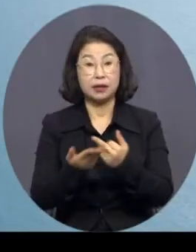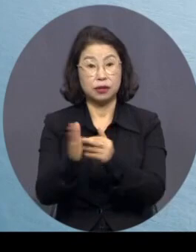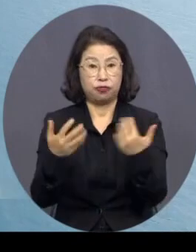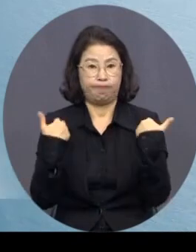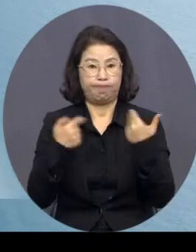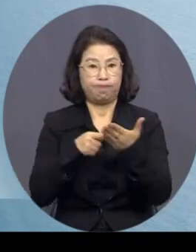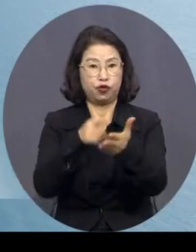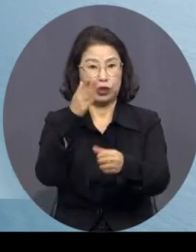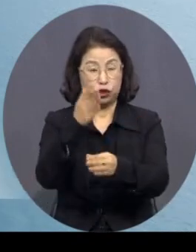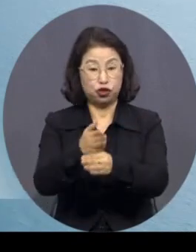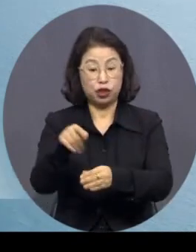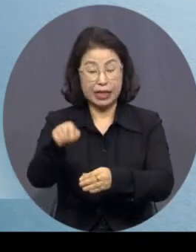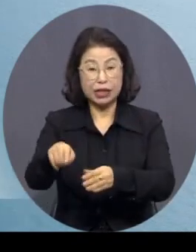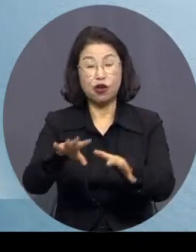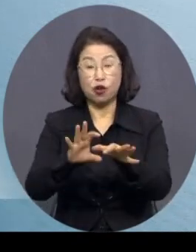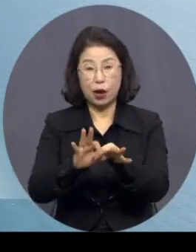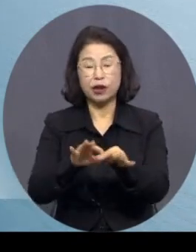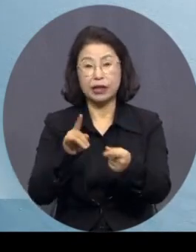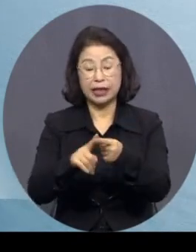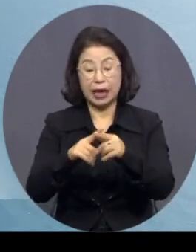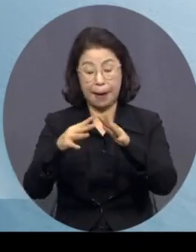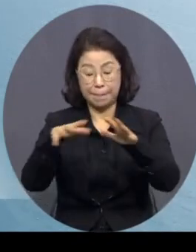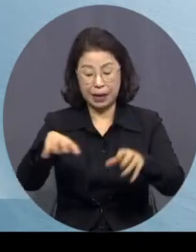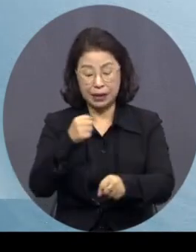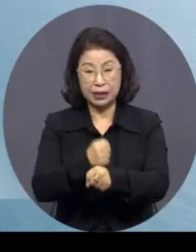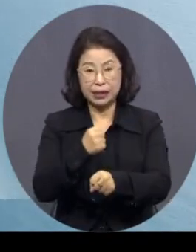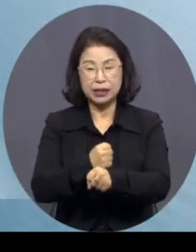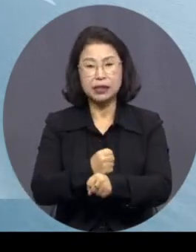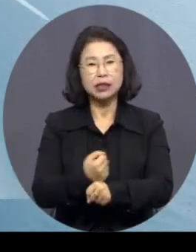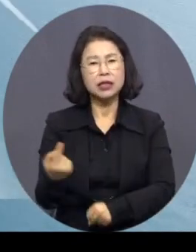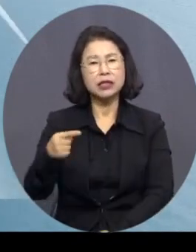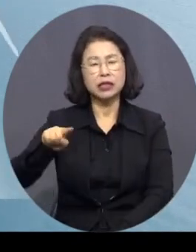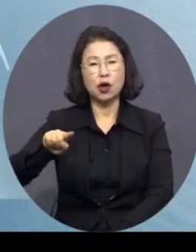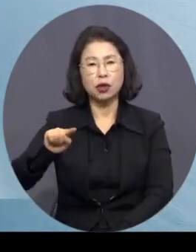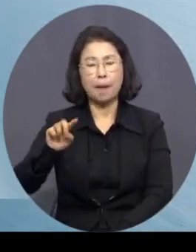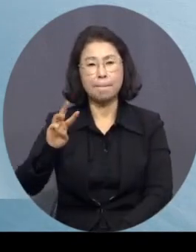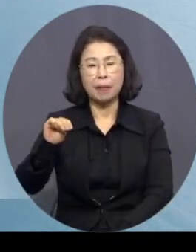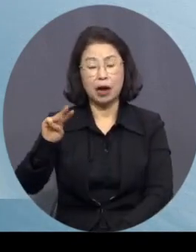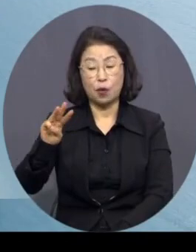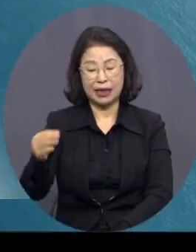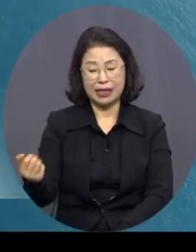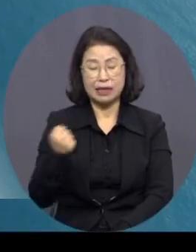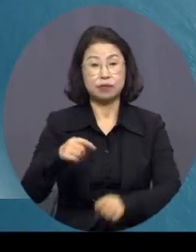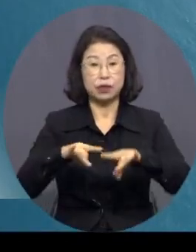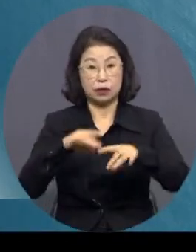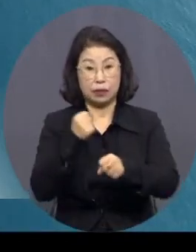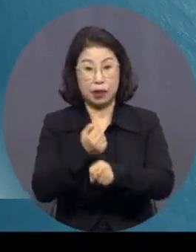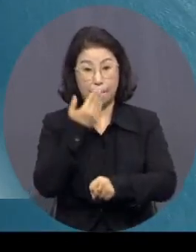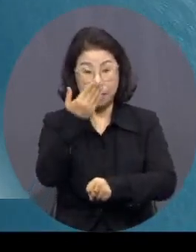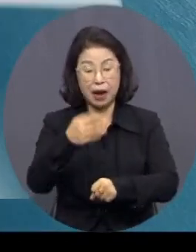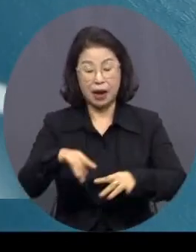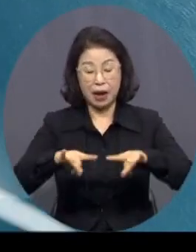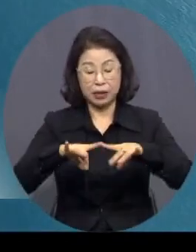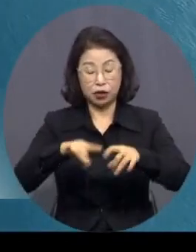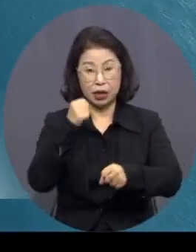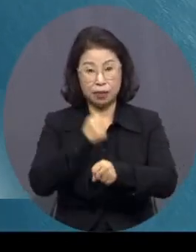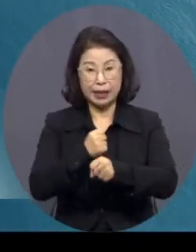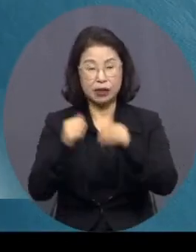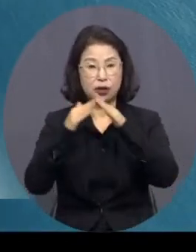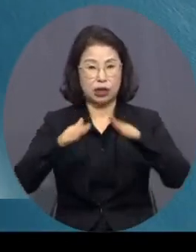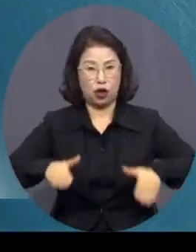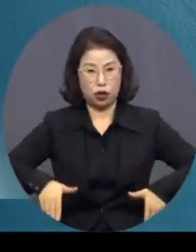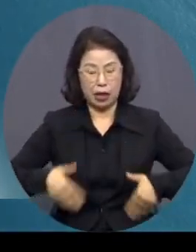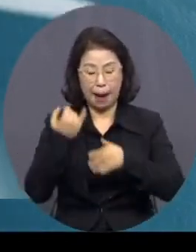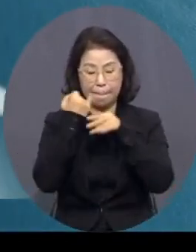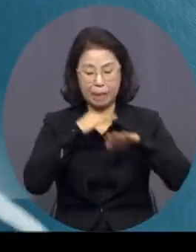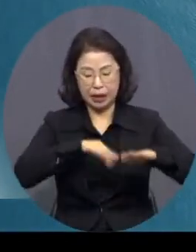추진하는 해상 폭력 집적화단지 규모는 최소 1000mw 이상 생산한 전기는 전라남도 해역으로